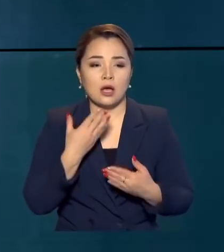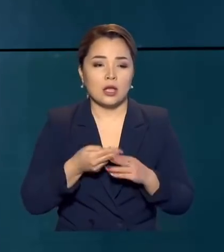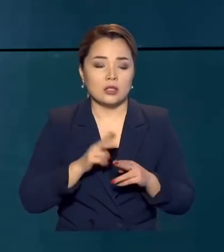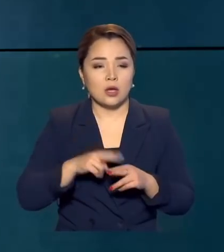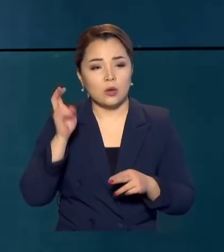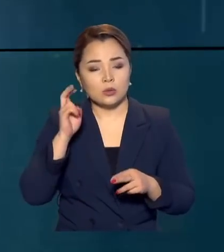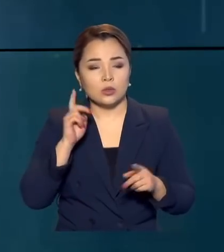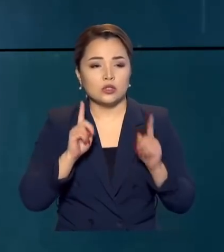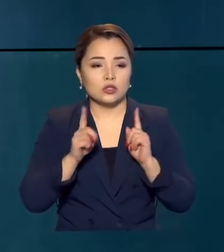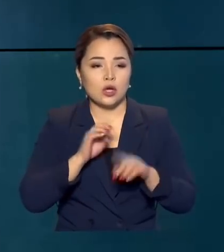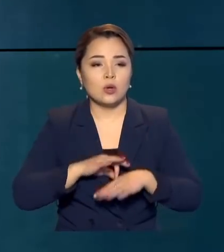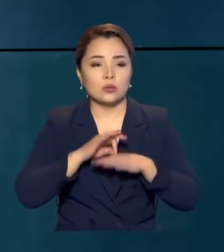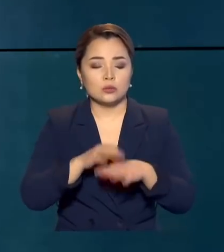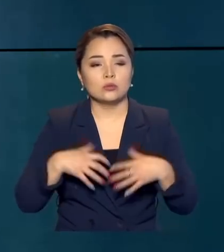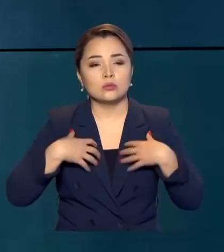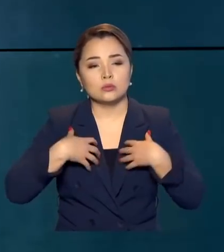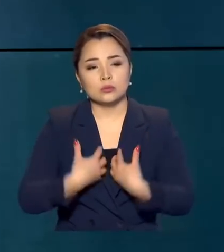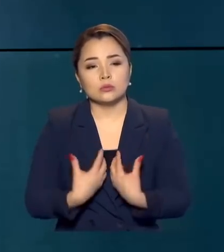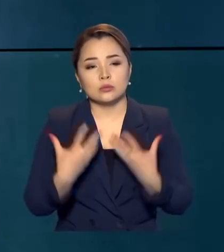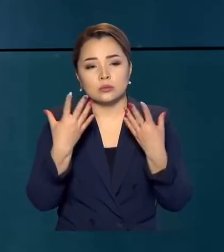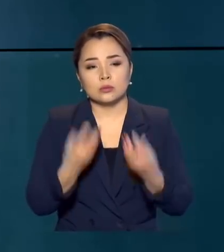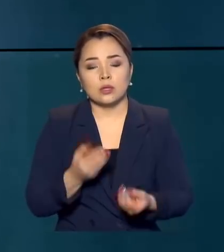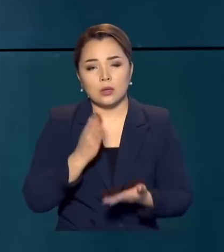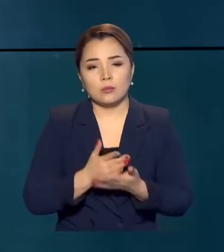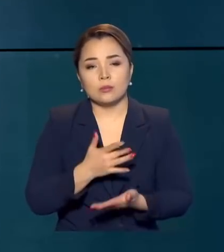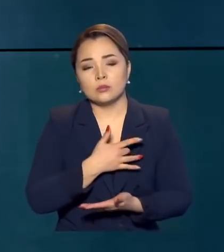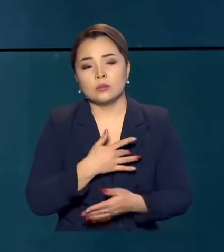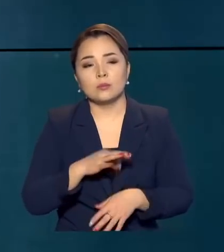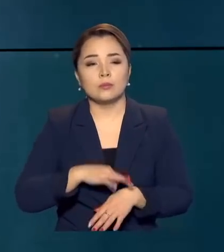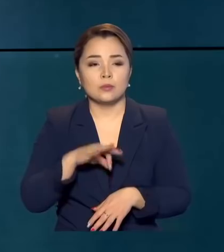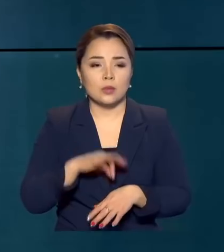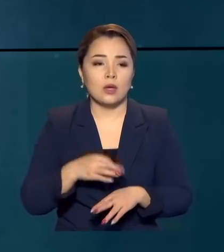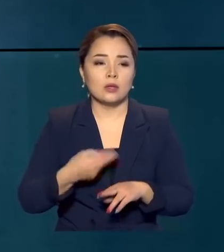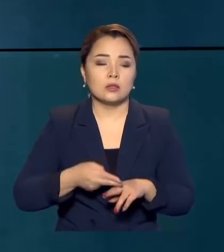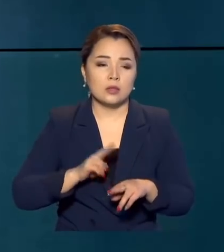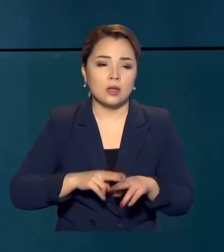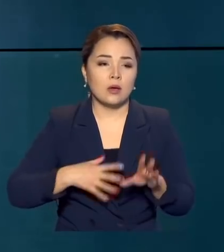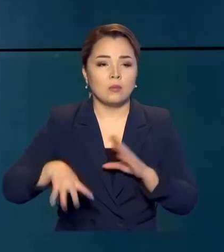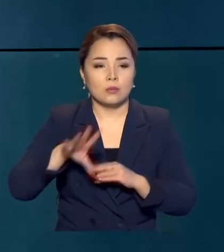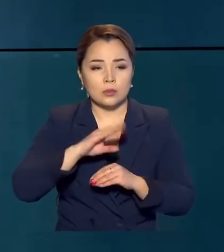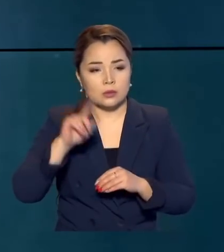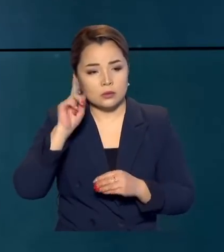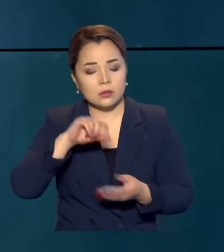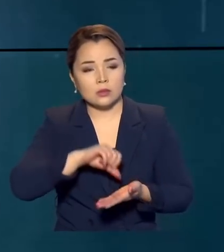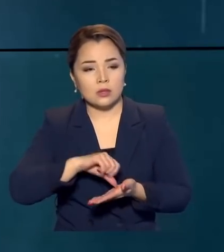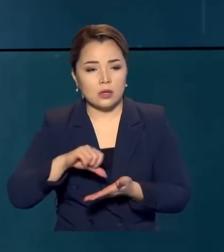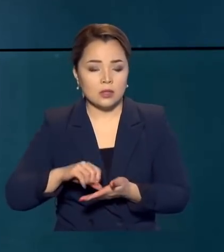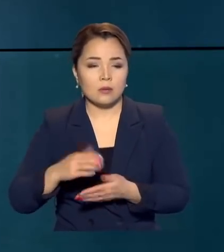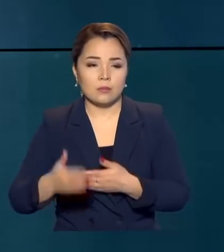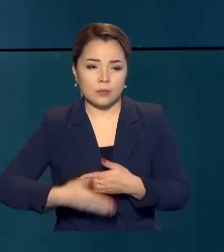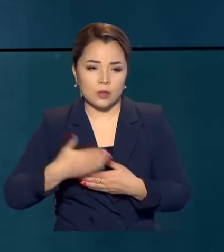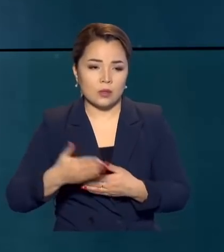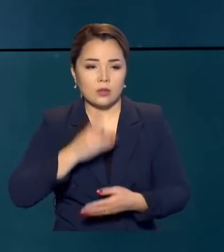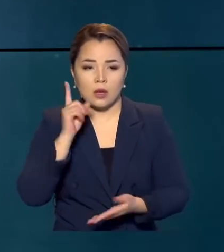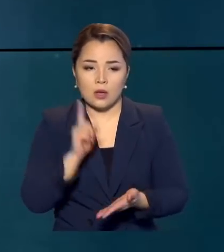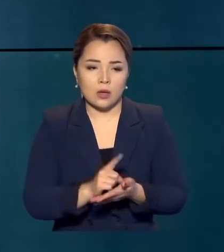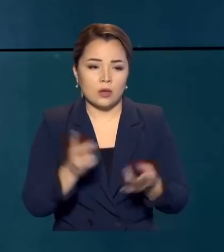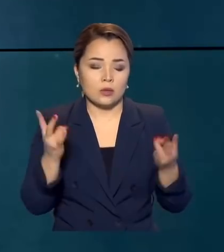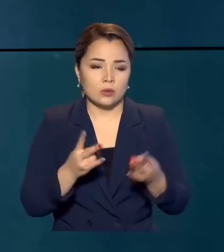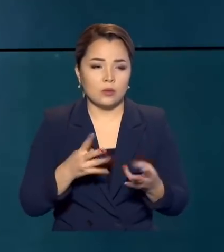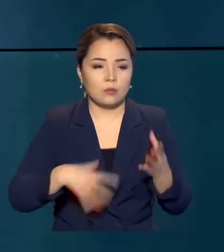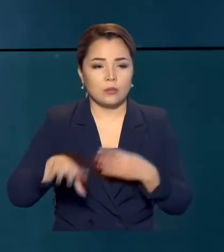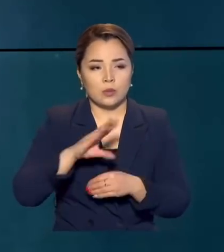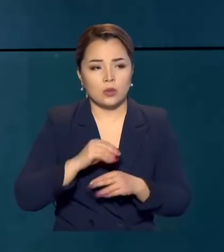қаралы жиын өткізіп, аза тұтып жатыр. Жанды жаралаған қайғылы оқиғаға қатысты барлар жазасыз қалмауы тиіс. Көптің